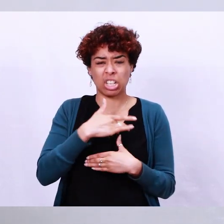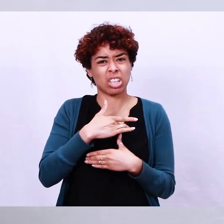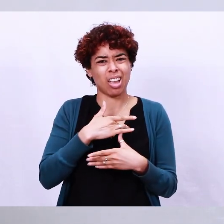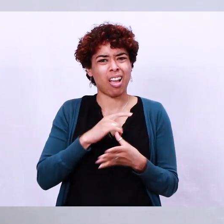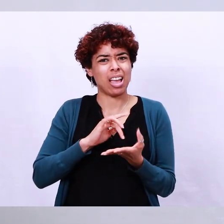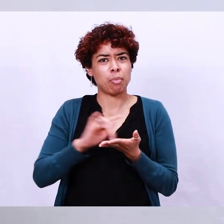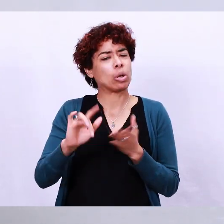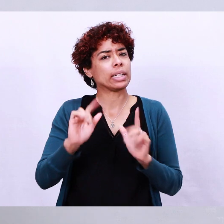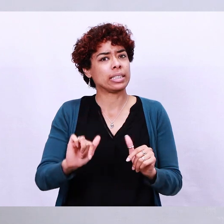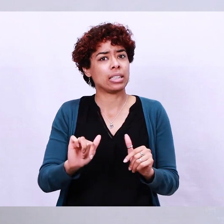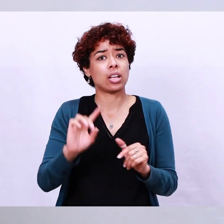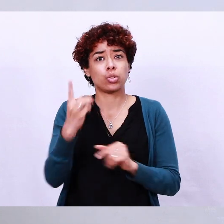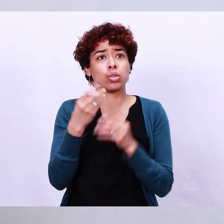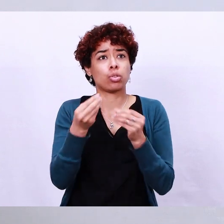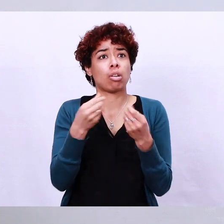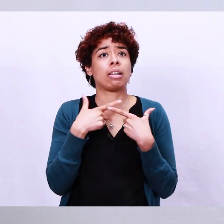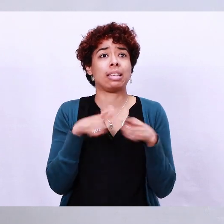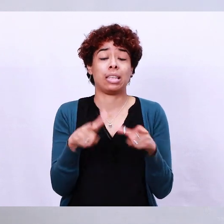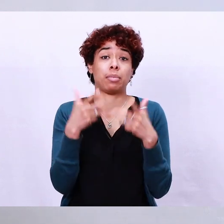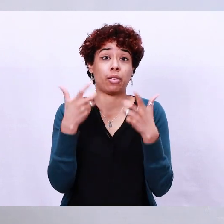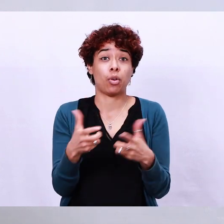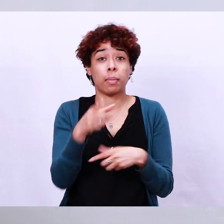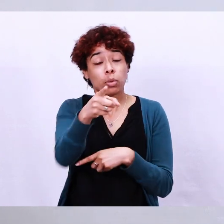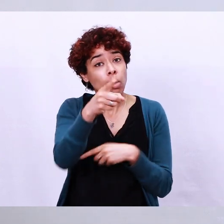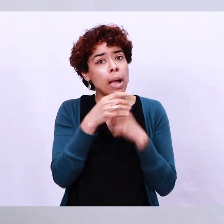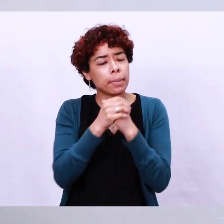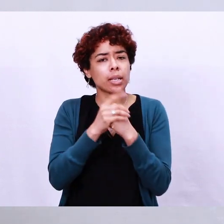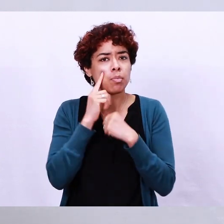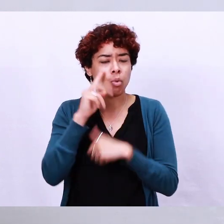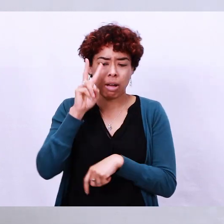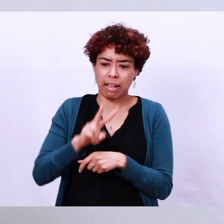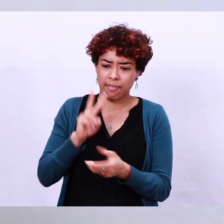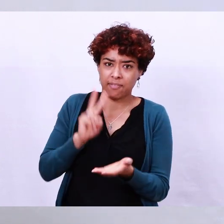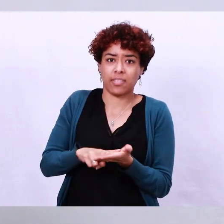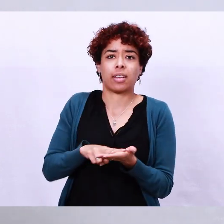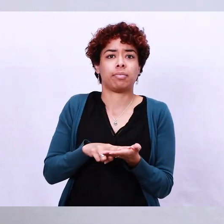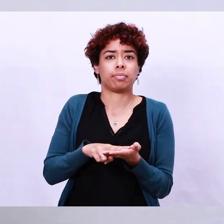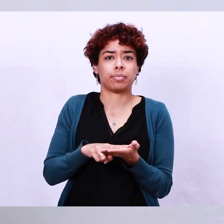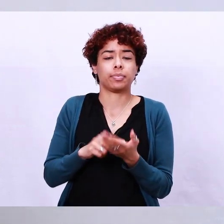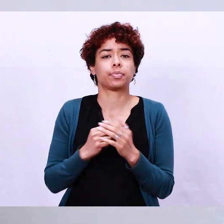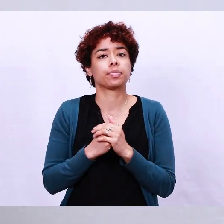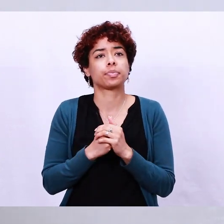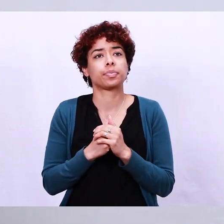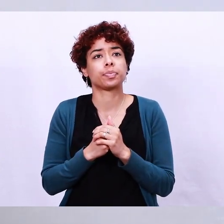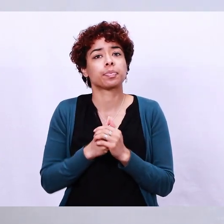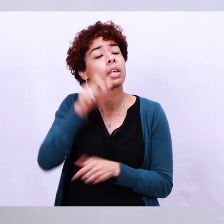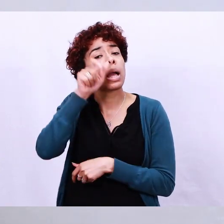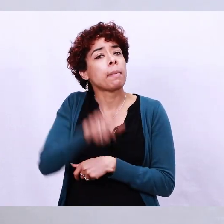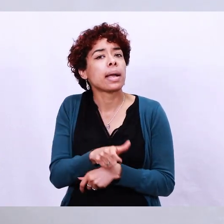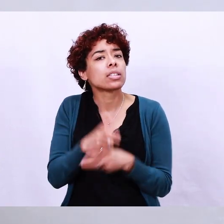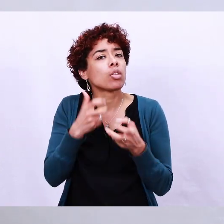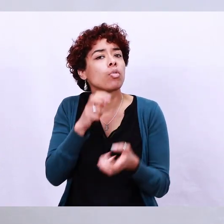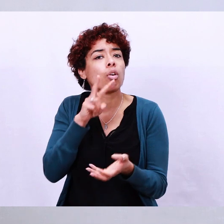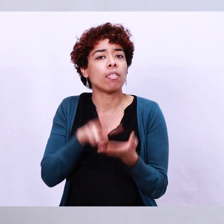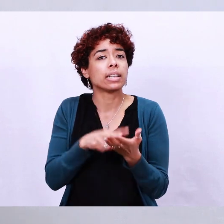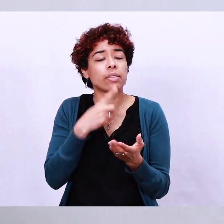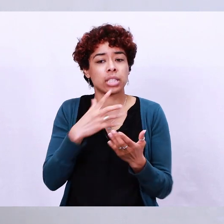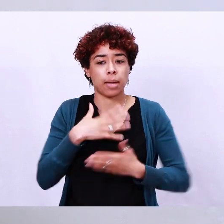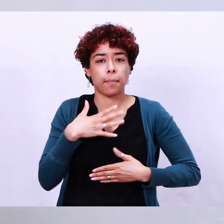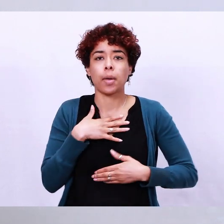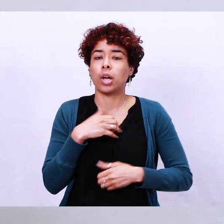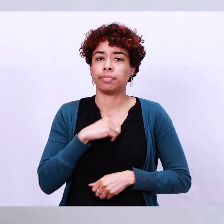délivrer de cela. Mais prie aussi pour être authentique. Quelqu'un d'authentique, c'est quelqu'un qui déjà affronte la